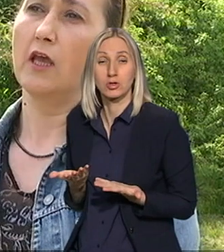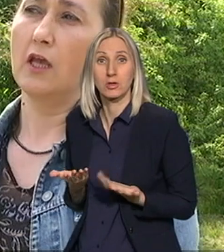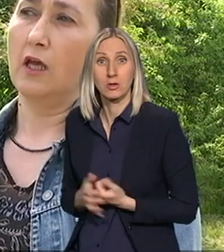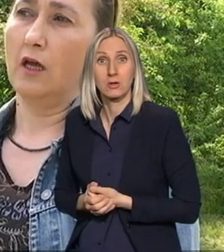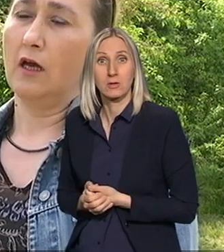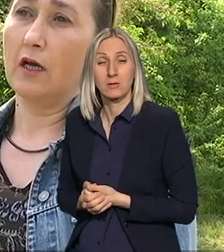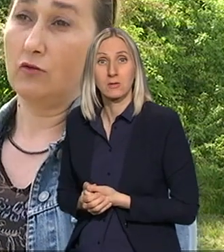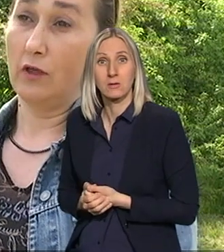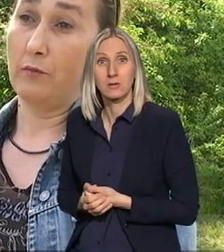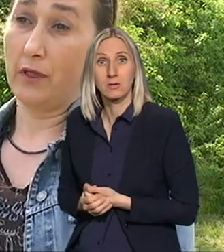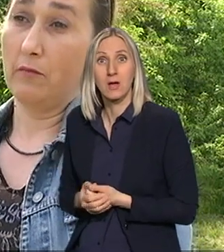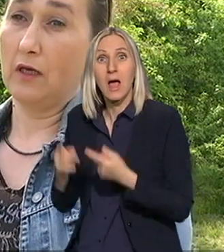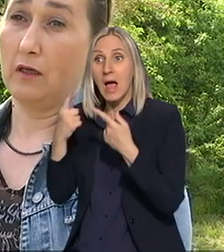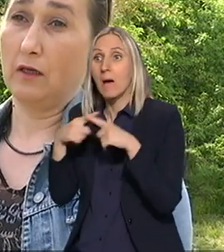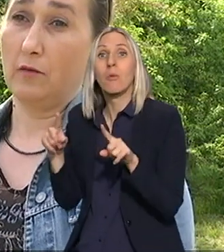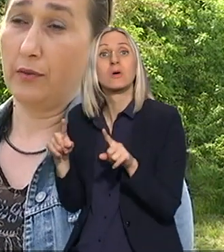je